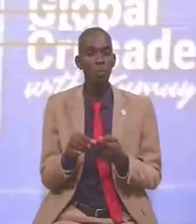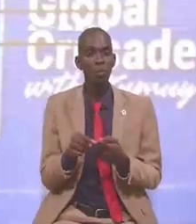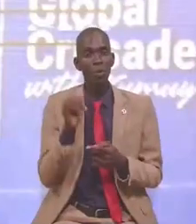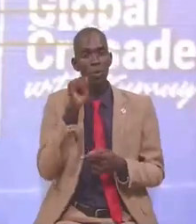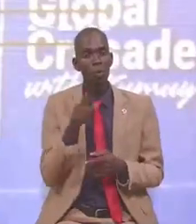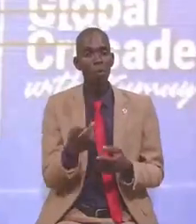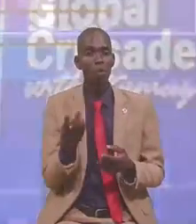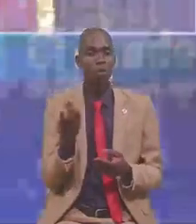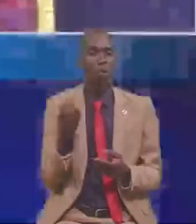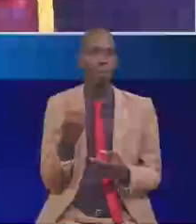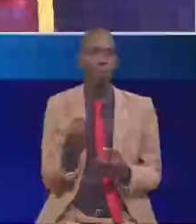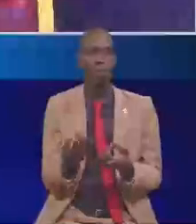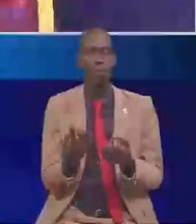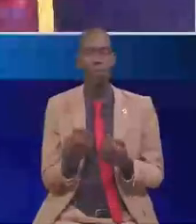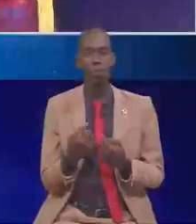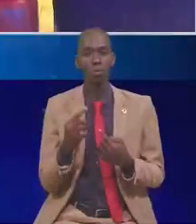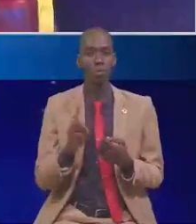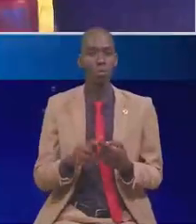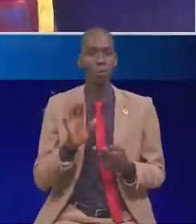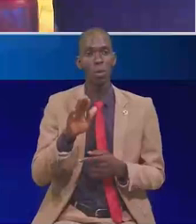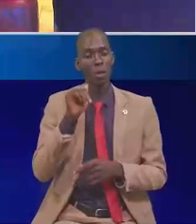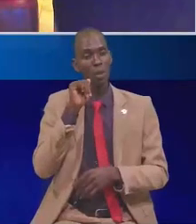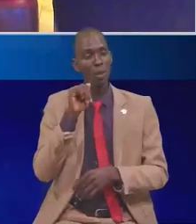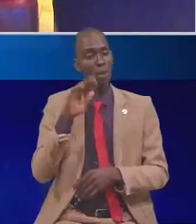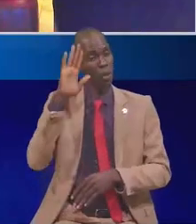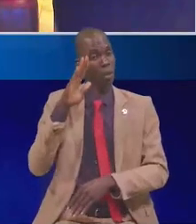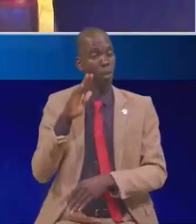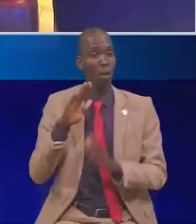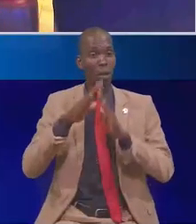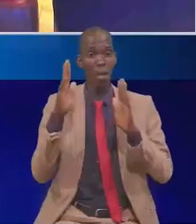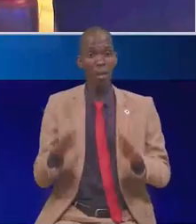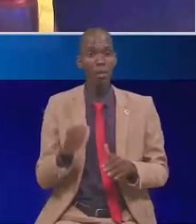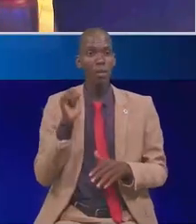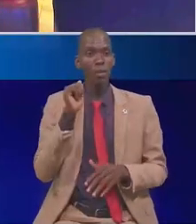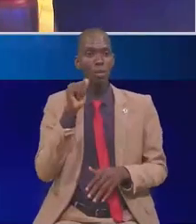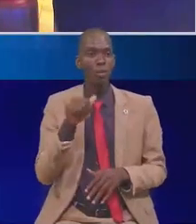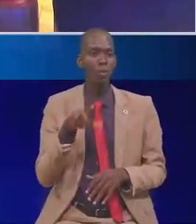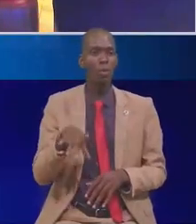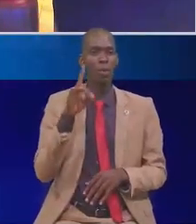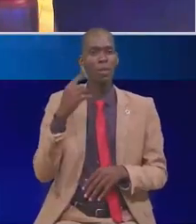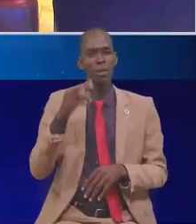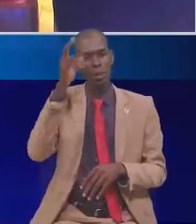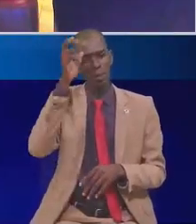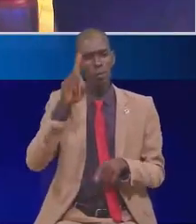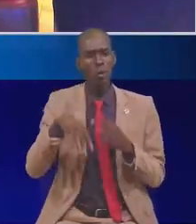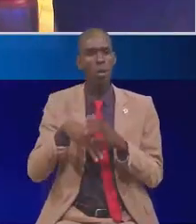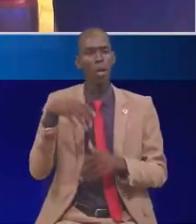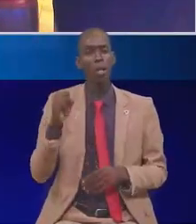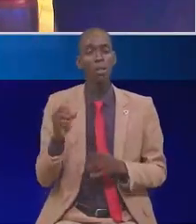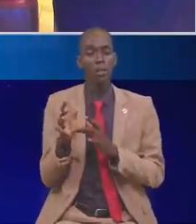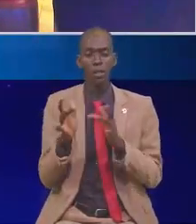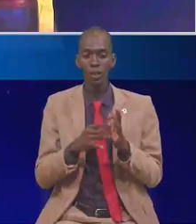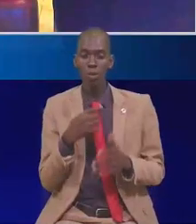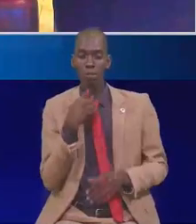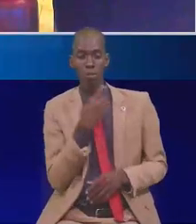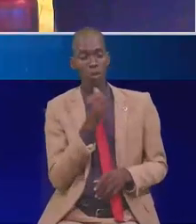elle rentra dans sa maison, elle trouva l'enfant couché sur le lit, le démon étant